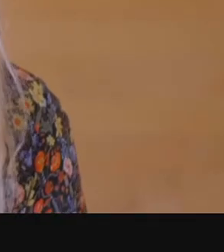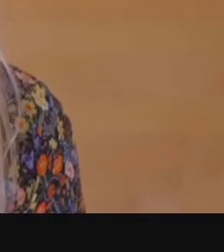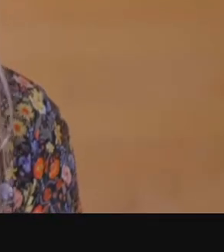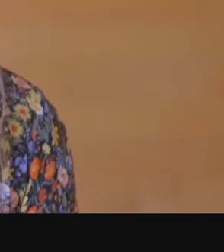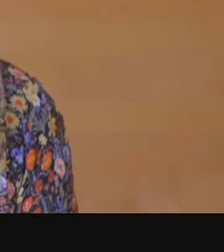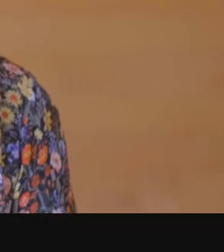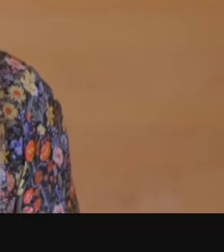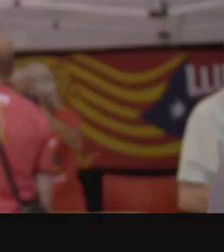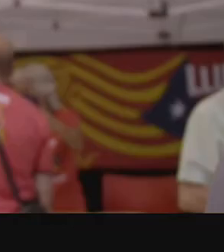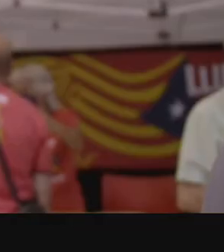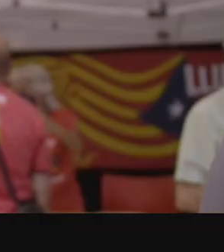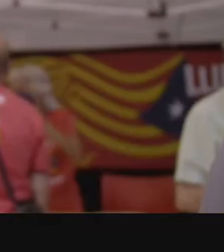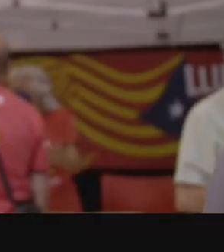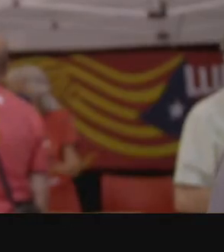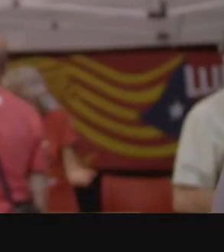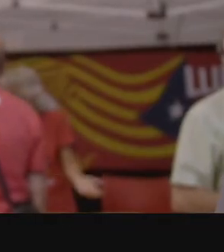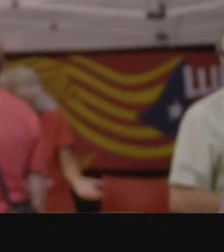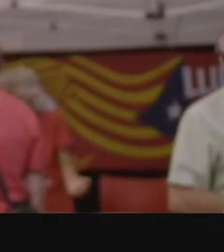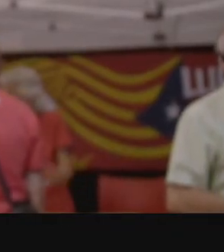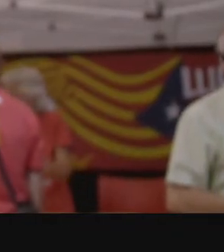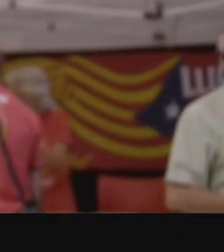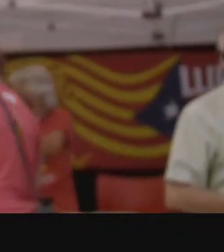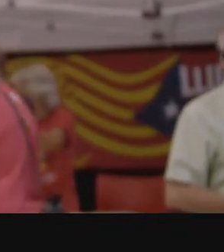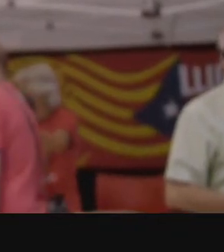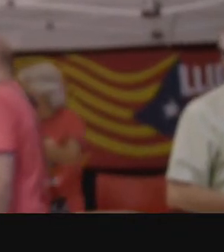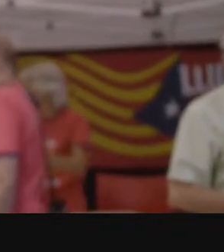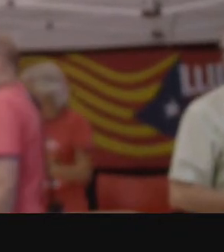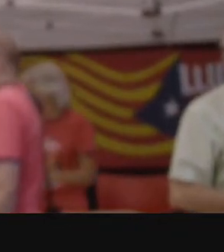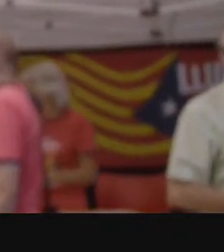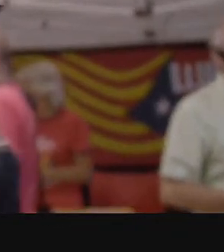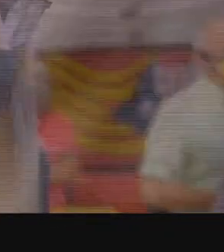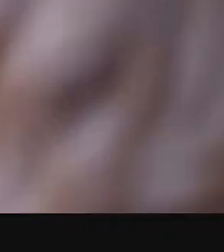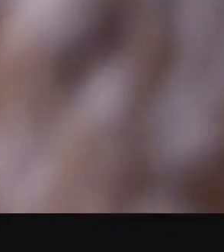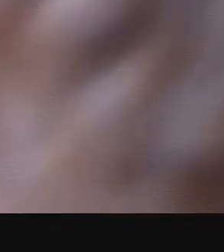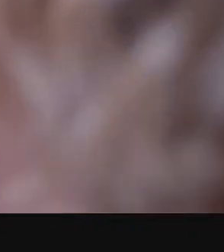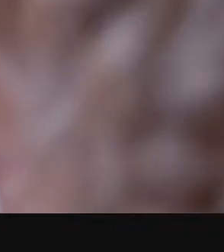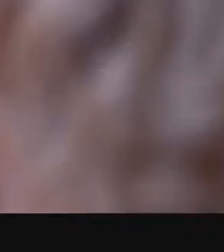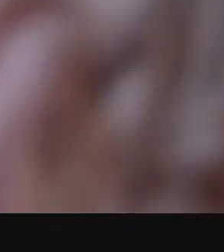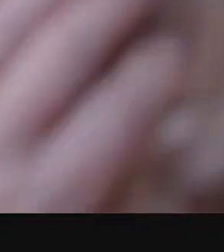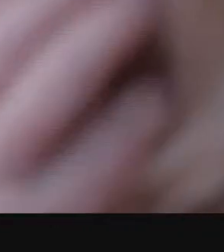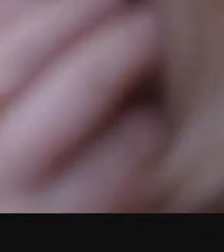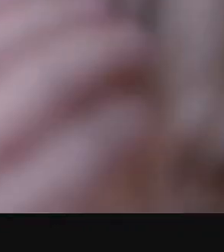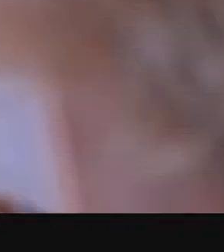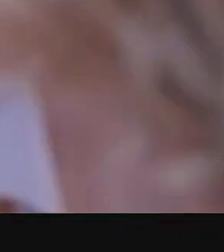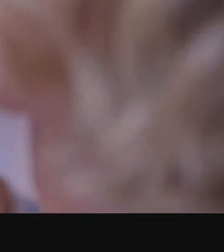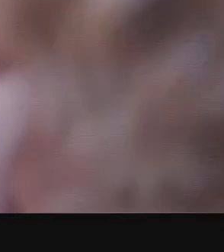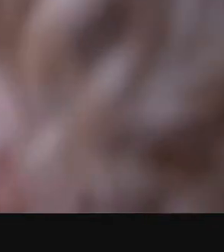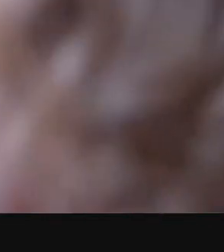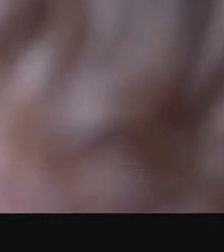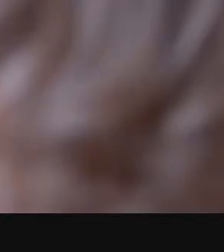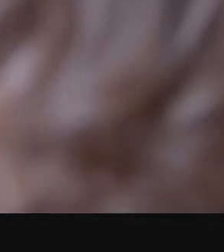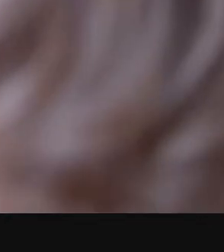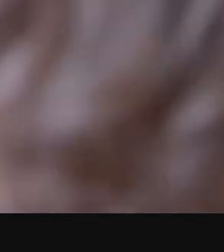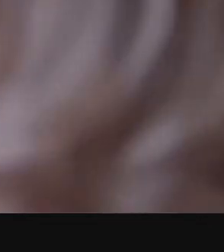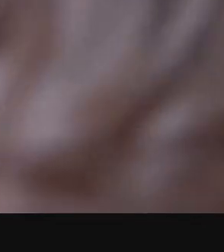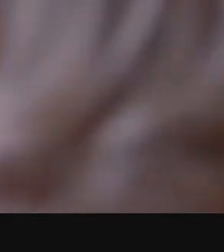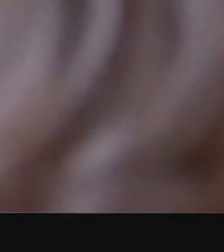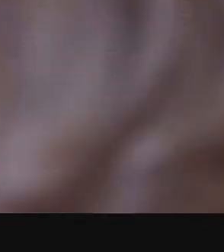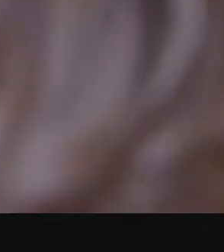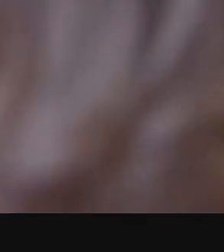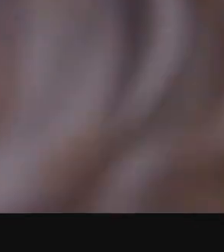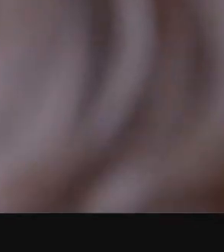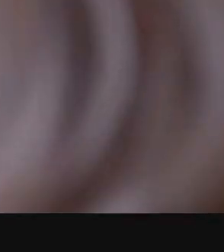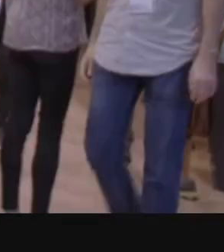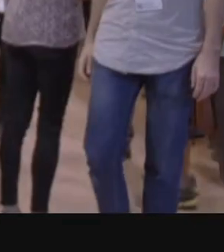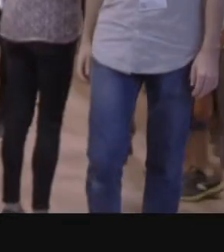A mi m'emociona cada vegada. I m'agrada preguntar a la gent, no?, d'on són, quins problemes tenen. Sobretot, la majoria el que